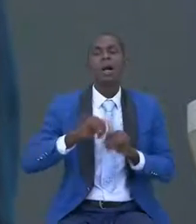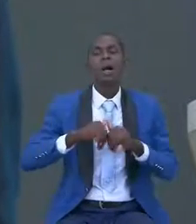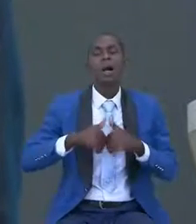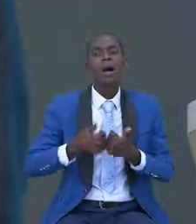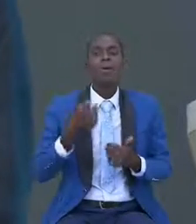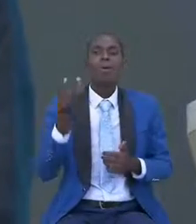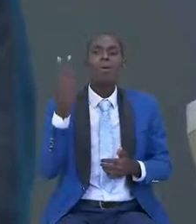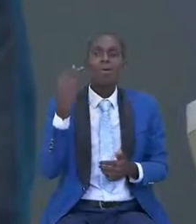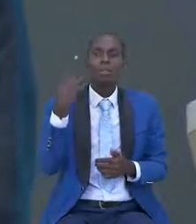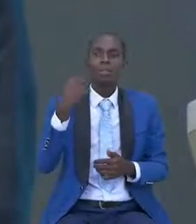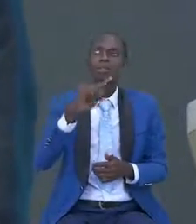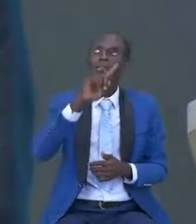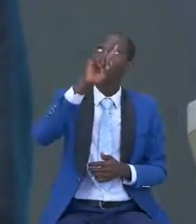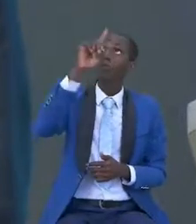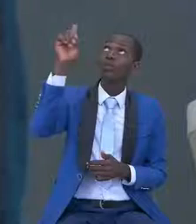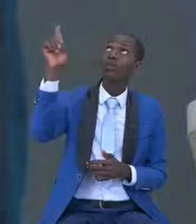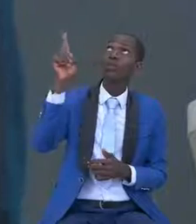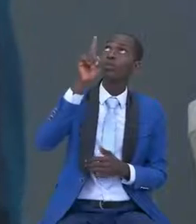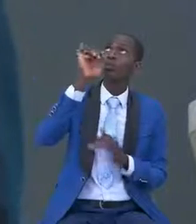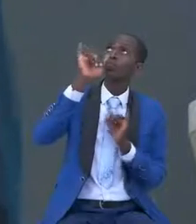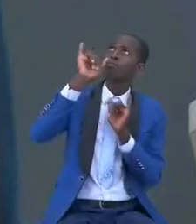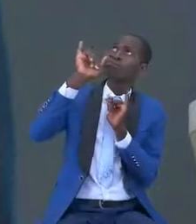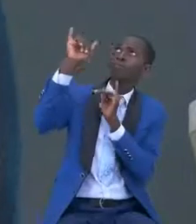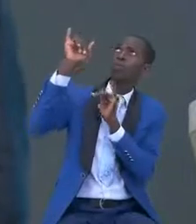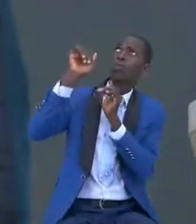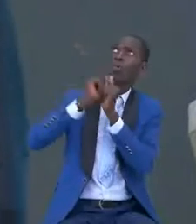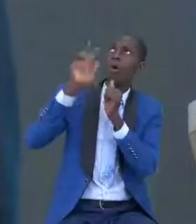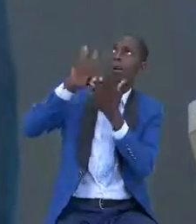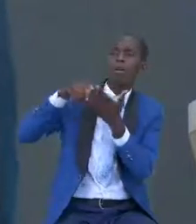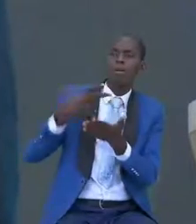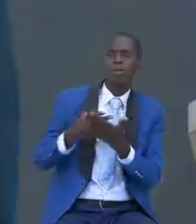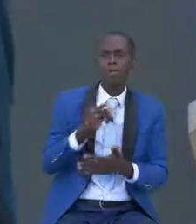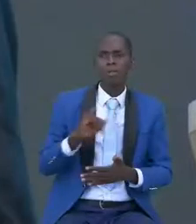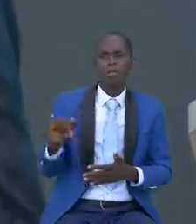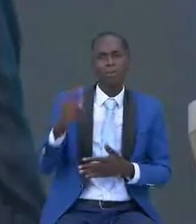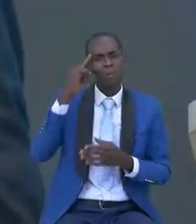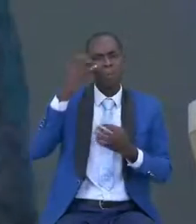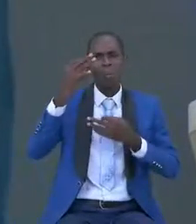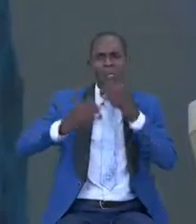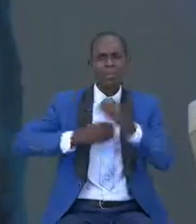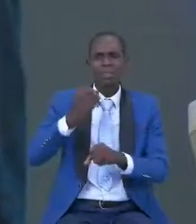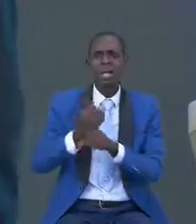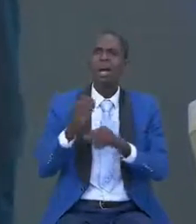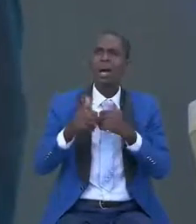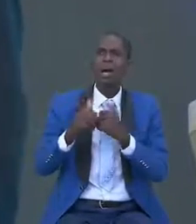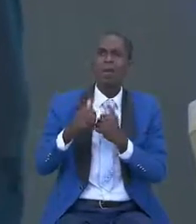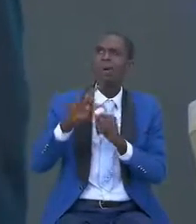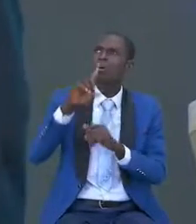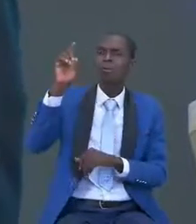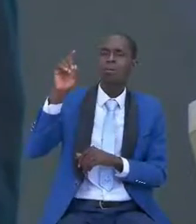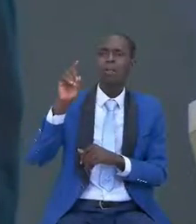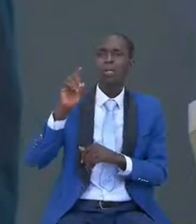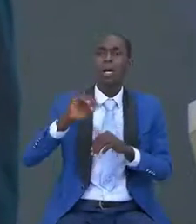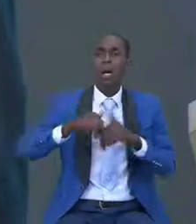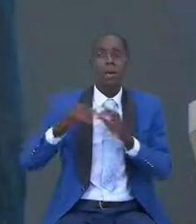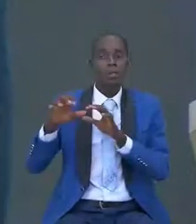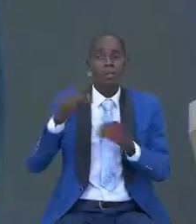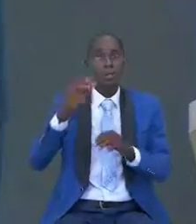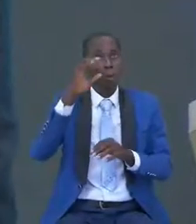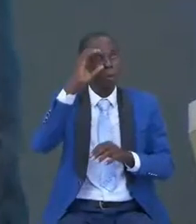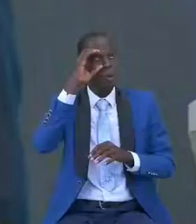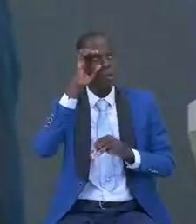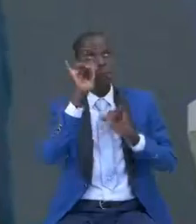Comment le soleil s'est suspendu là-bas sans tomber? Comment le